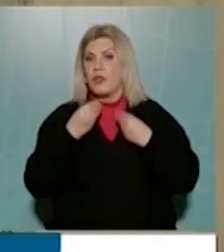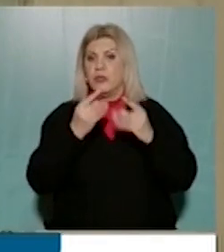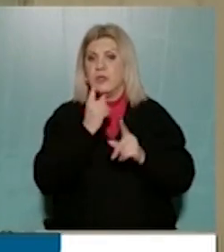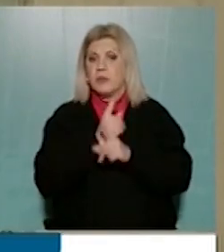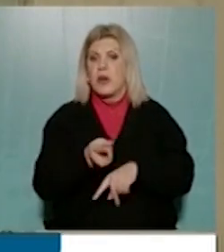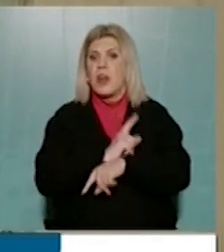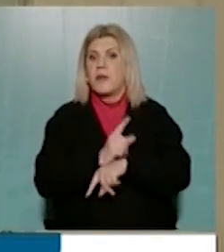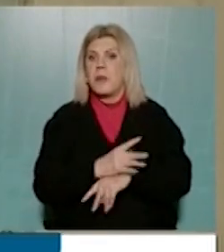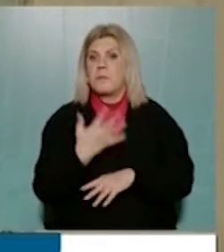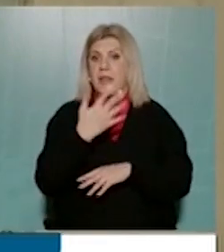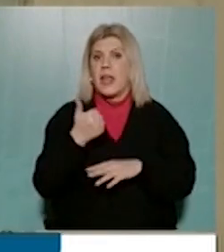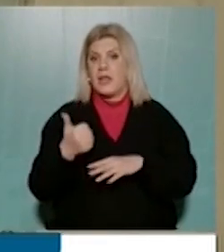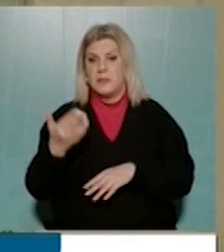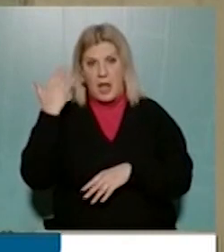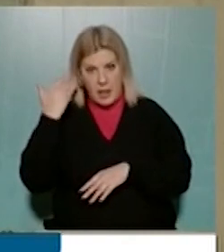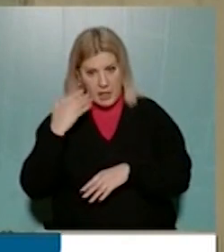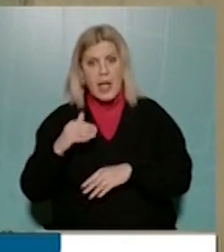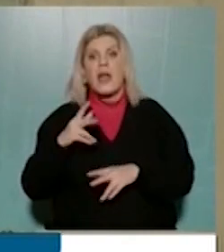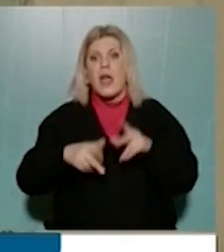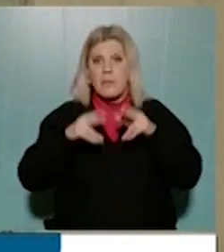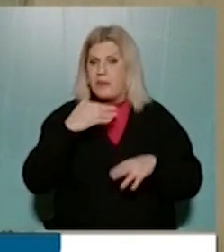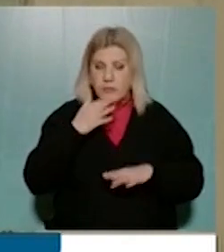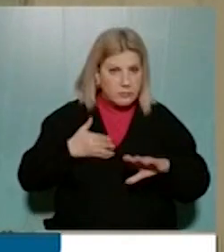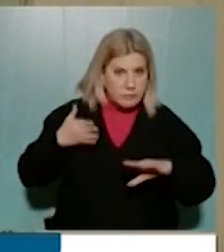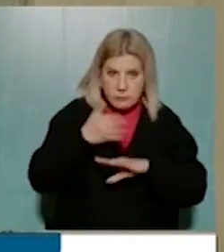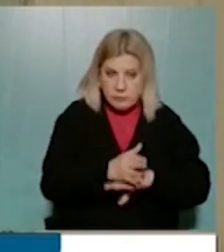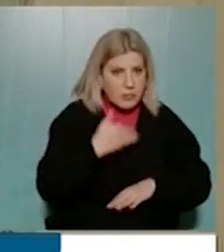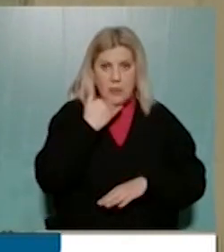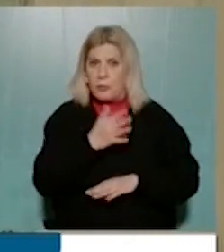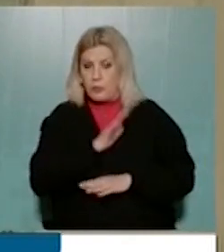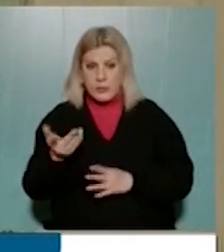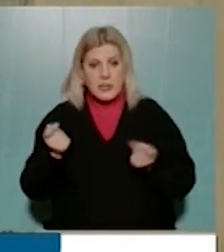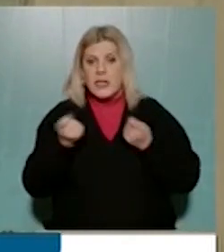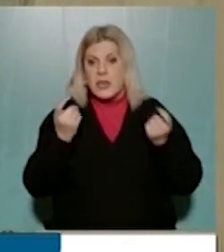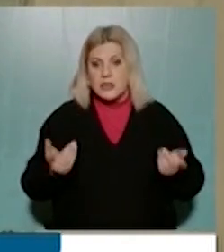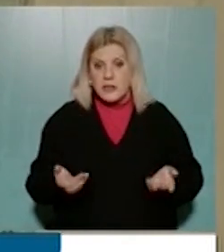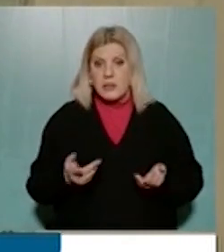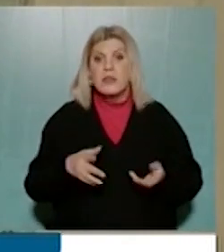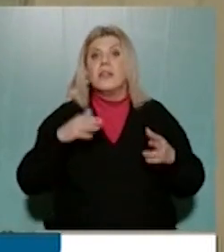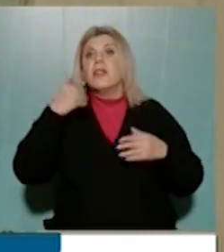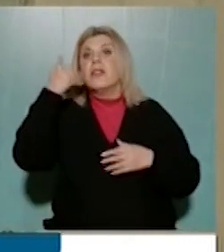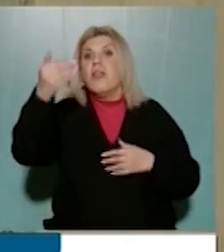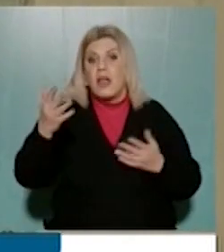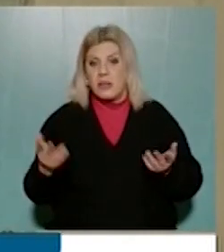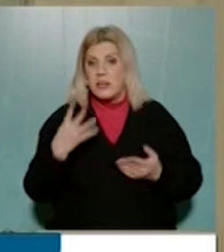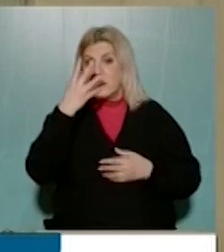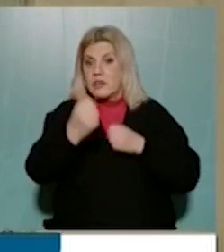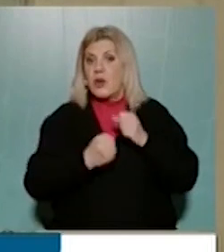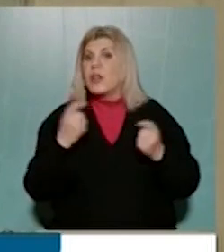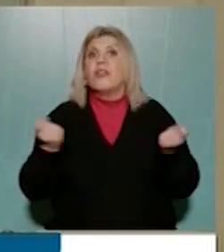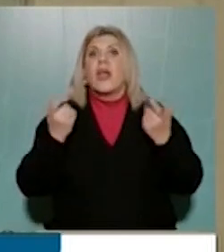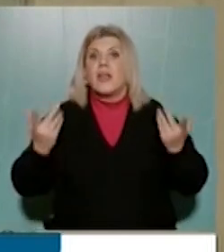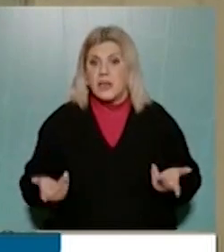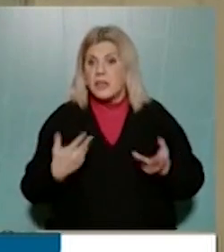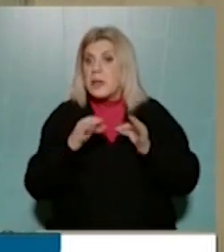συγκεκριμένα λεπτά 5-6 λεπτά που είχανε για την επέμβαση δεν μπορούν τώρα πλέον να μιλήσουνε τι γίνεται σε αυτές τις συνθήκες τι θα γίνει για τα επόμενα τέσσερα χρόνια